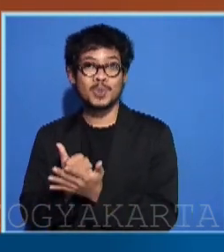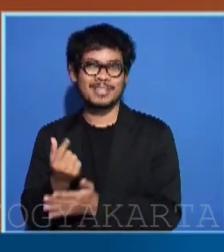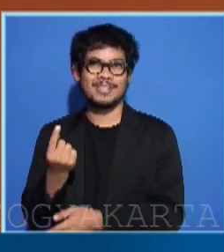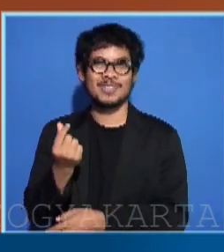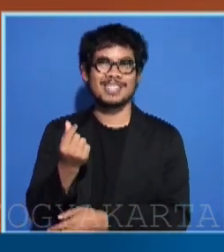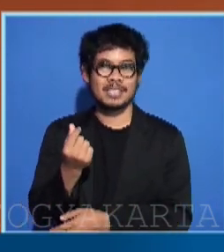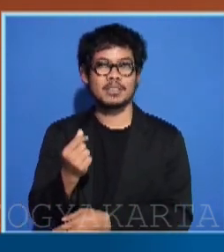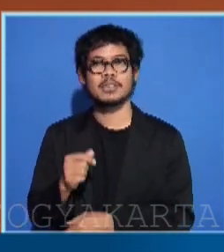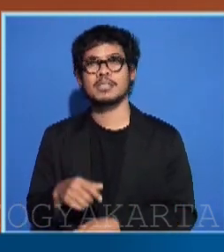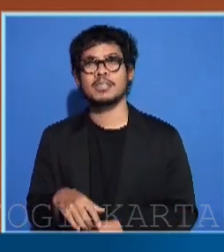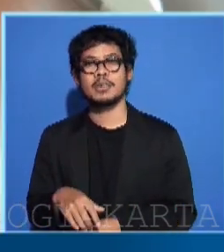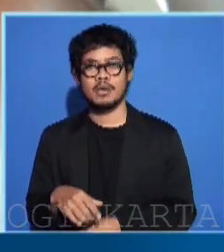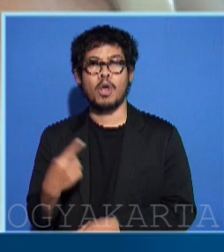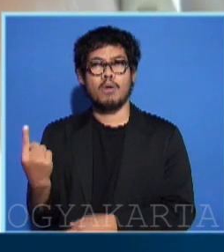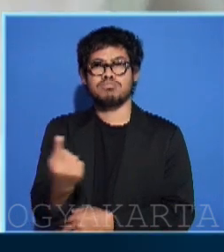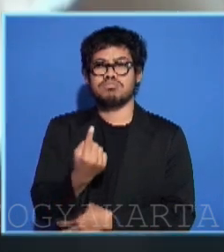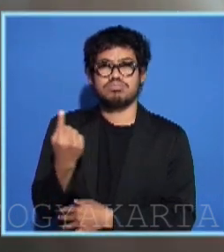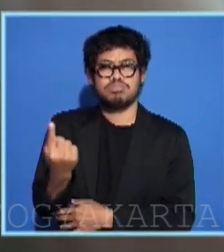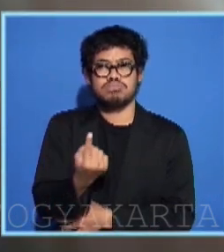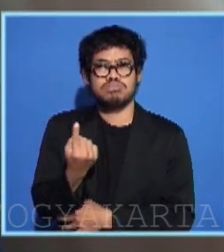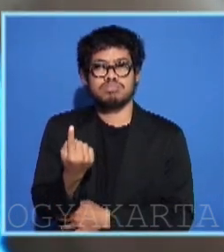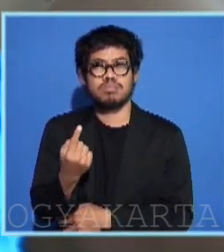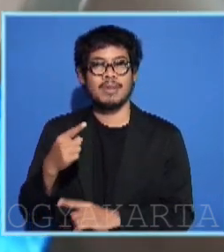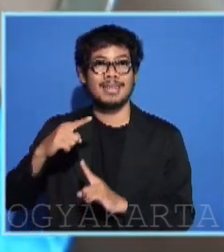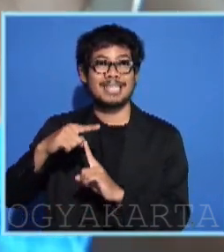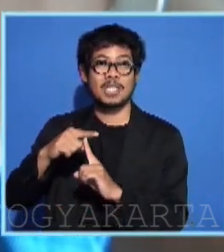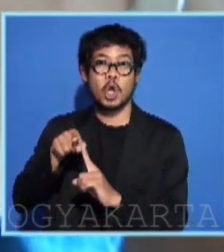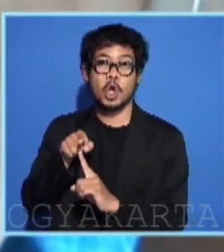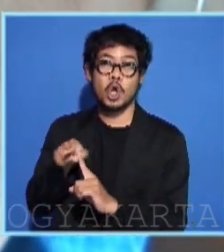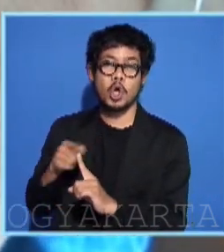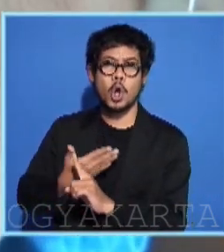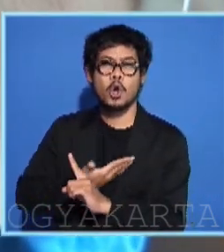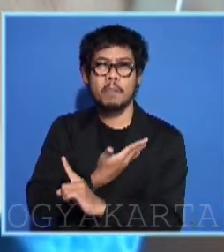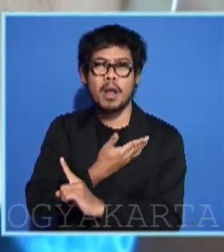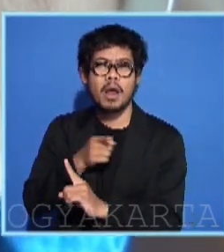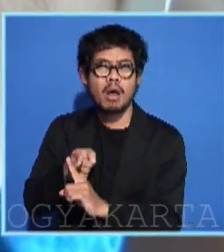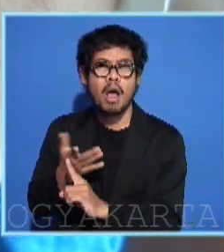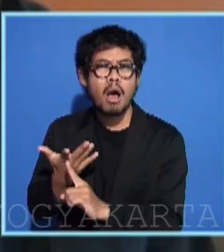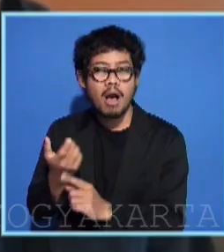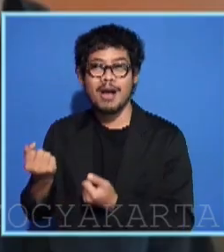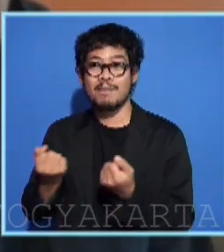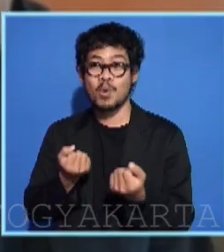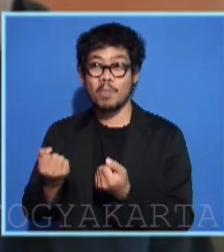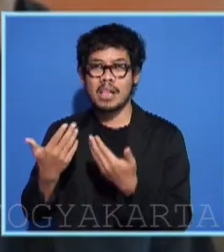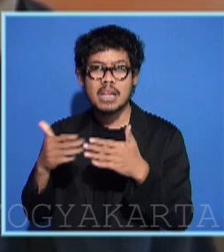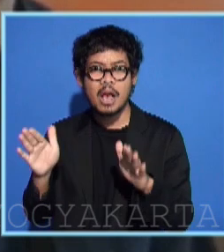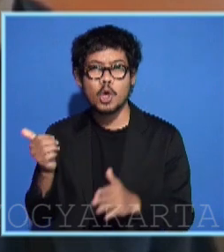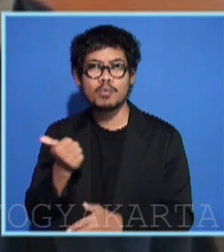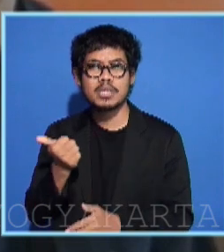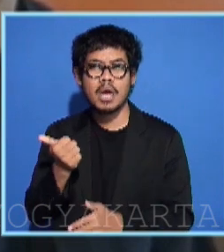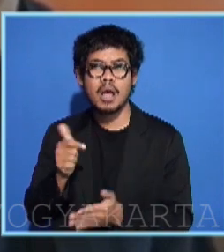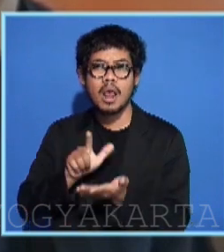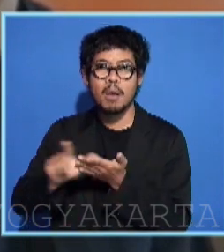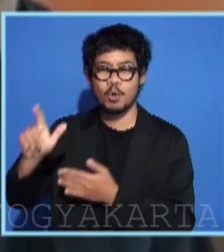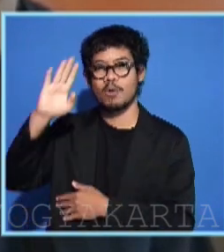juta mengetahui mobilnya hilang korban kemudian melaporkan ke polisi sekitar pukul 11.